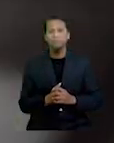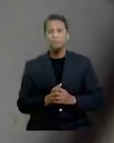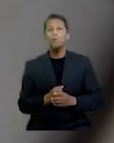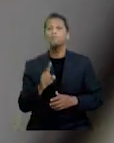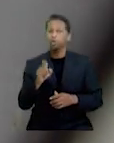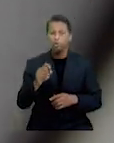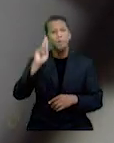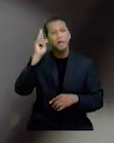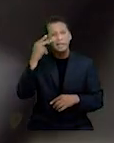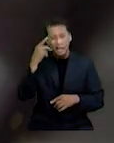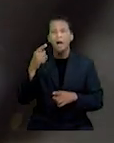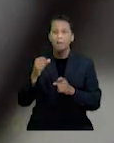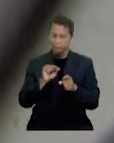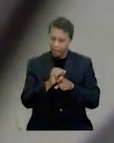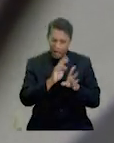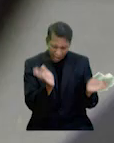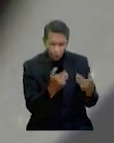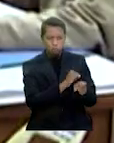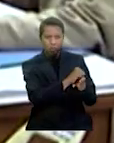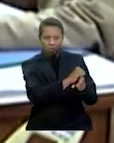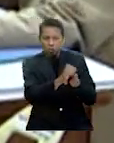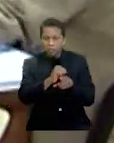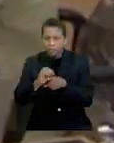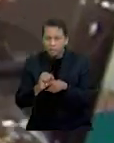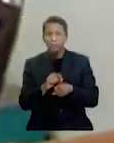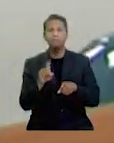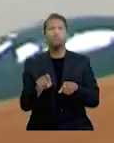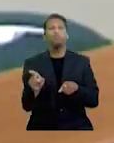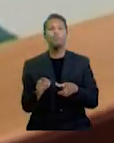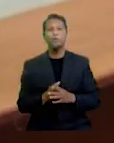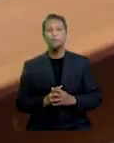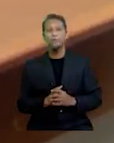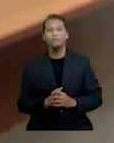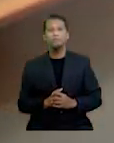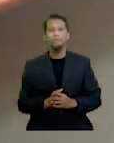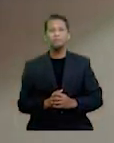agar masyarakat mampu menghadapi revolusi 5.0. Tim Liputan iNews melaporkan.